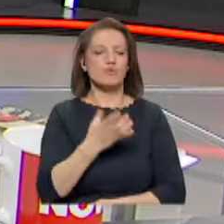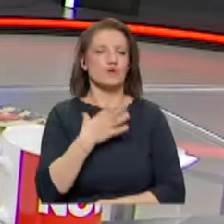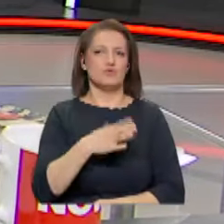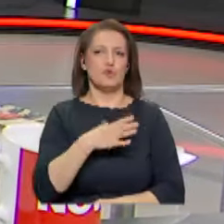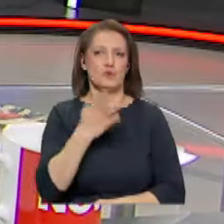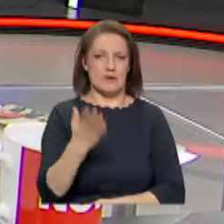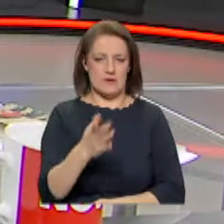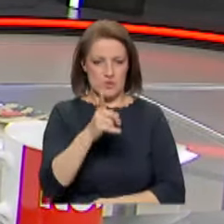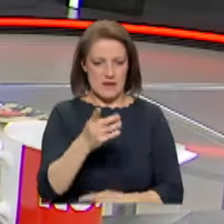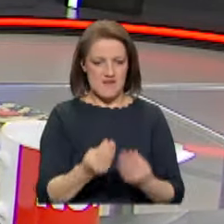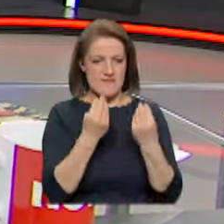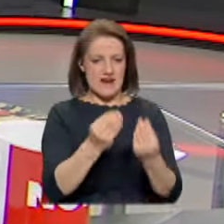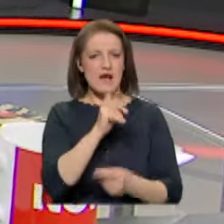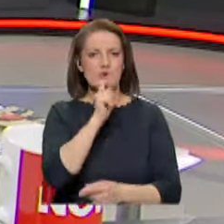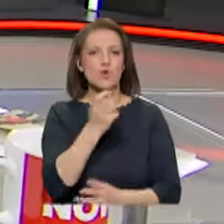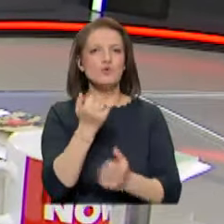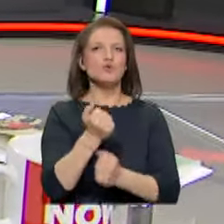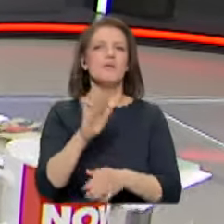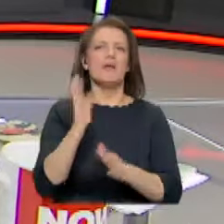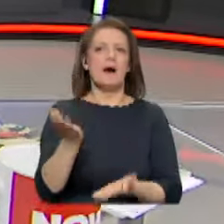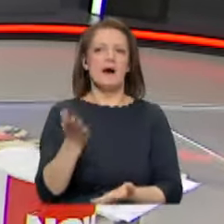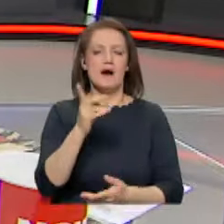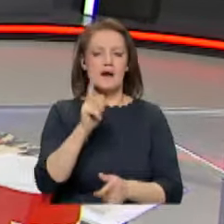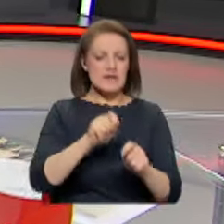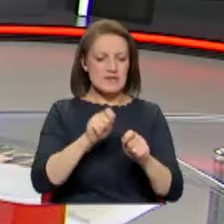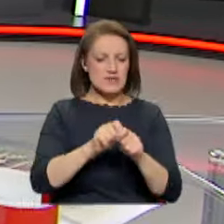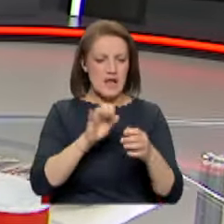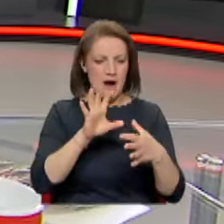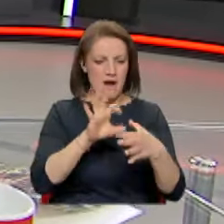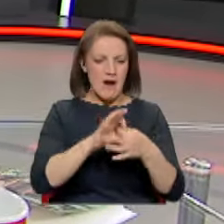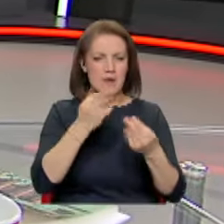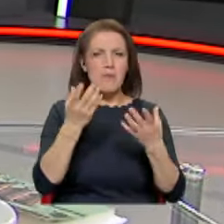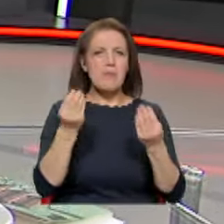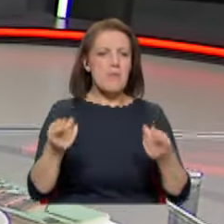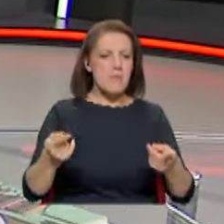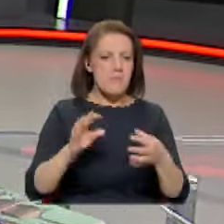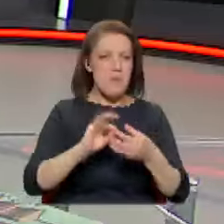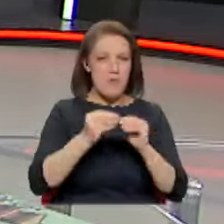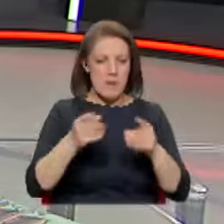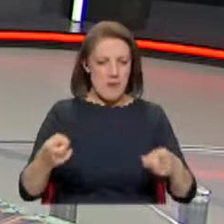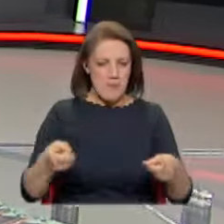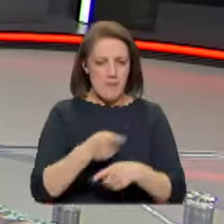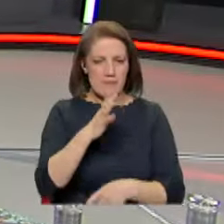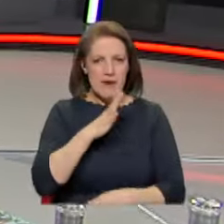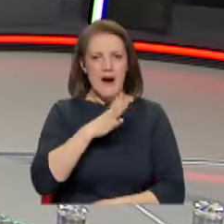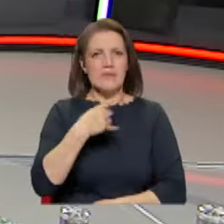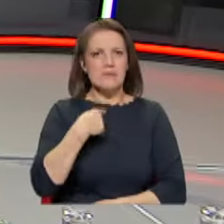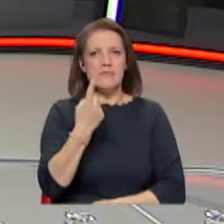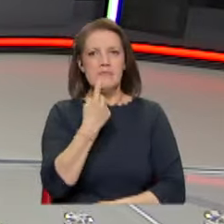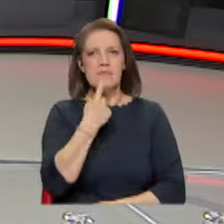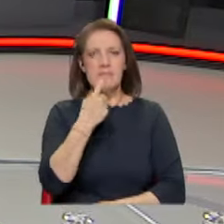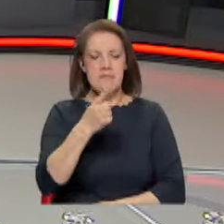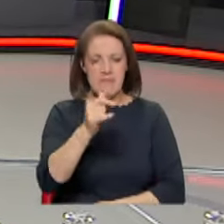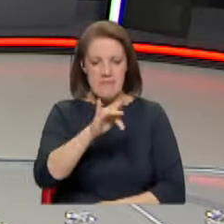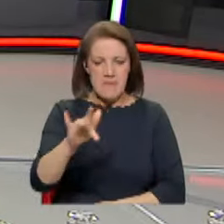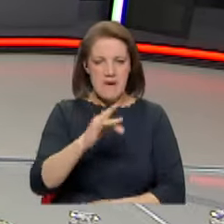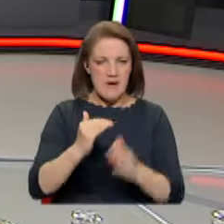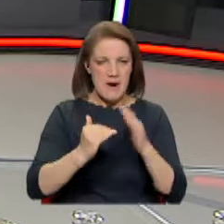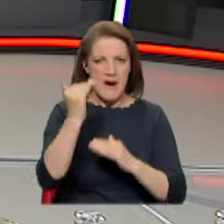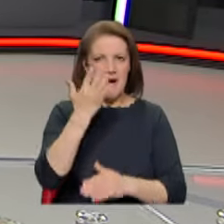istiyorlar. Onlara verilen sözler de tutulmadı. Ya işle ilgili bir yığın mesele var. Bakın ben bir şey söyleyeceğim size. Bu işsizlik gene